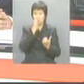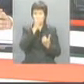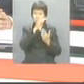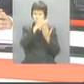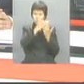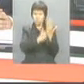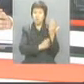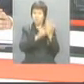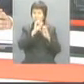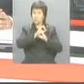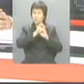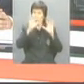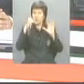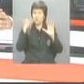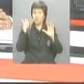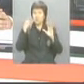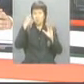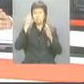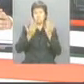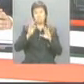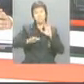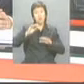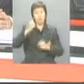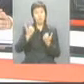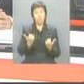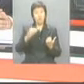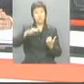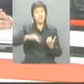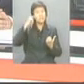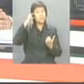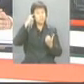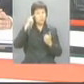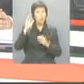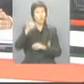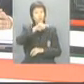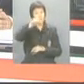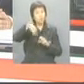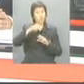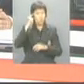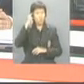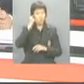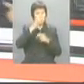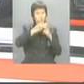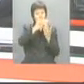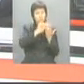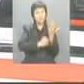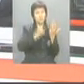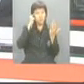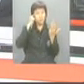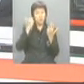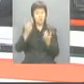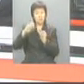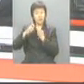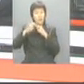เป็นไปได้นะคะที่จะมีการประชุมครม.โดยเร็วที่สุดเพื่อทำการพิจารณาแก้ไขปัญหาสถานการณ์น้ำท่วมค่ะ นอกจากปัญหาสถานการณ์